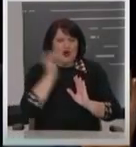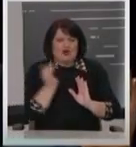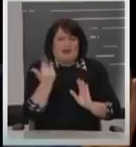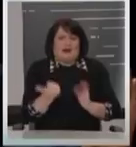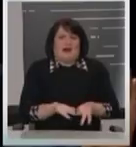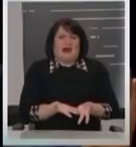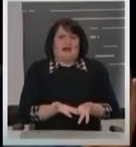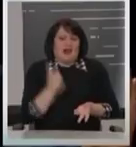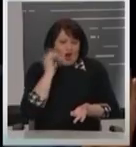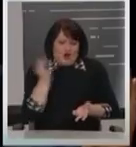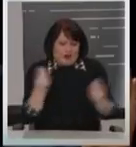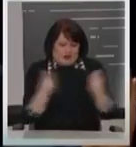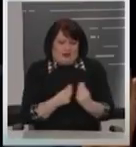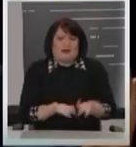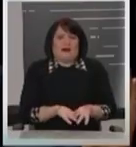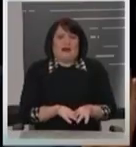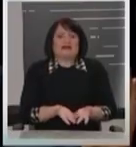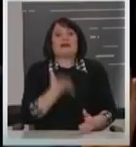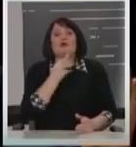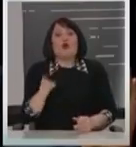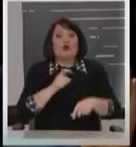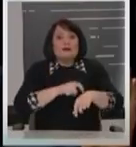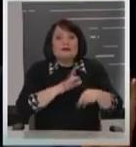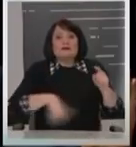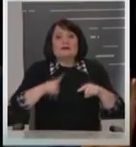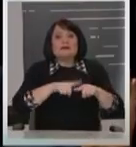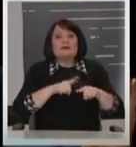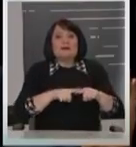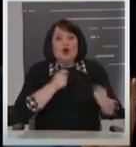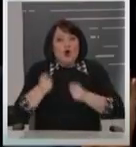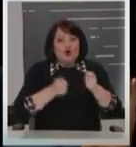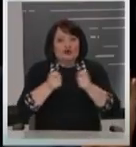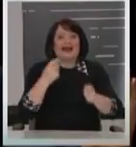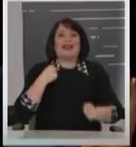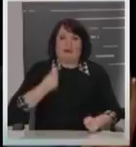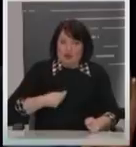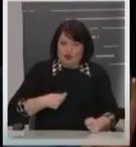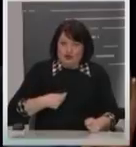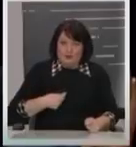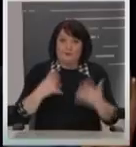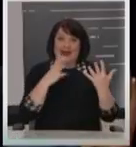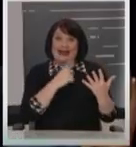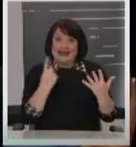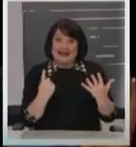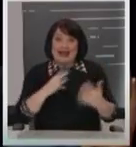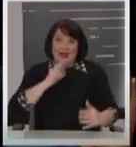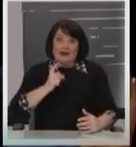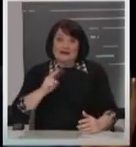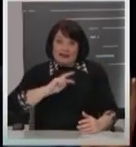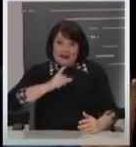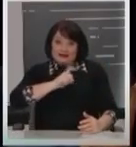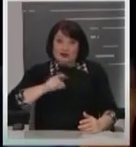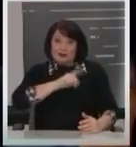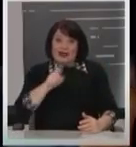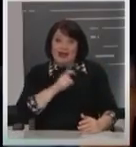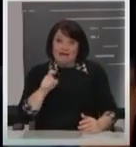Δεν στέκει στη λογική. Γιατί από τη στιγμή που οι Έλληνες έχουν ανεξόφλητες οφειλές στο δημόσιο 91 δισεκατομμύρια ευρώ, αυτό